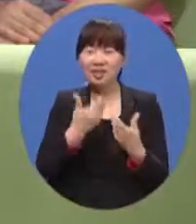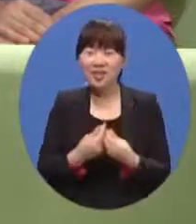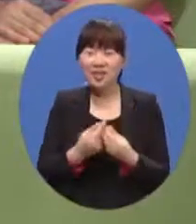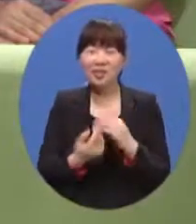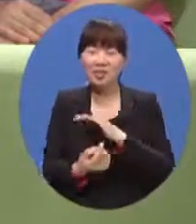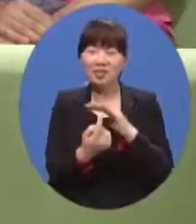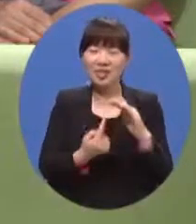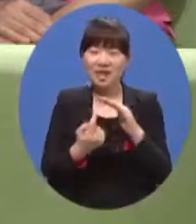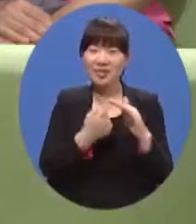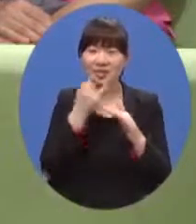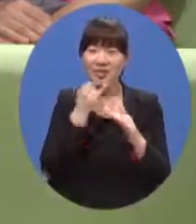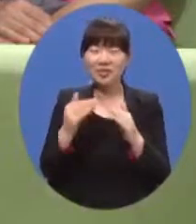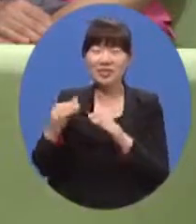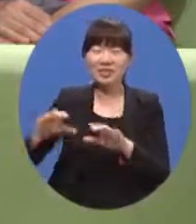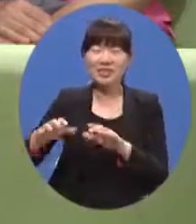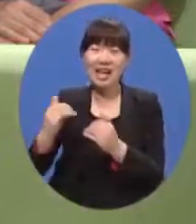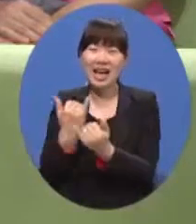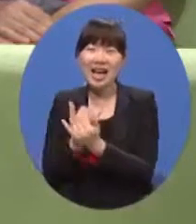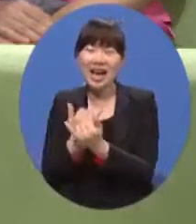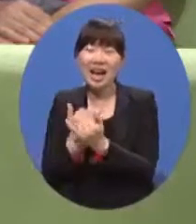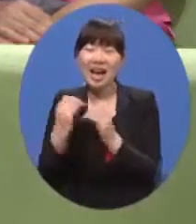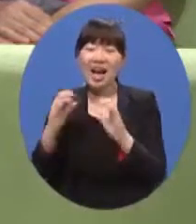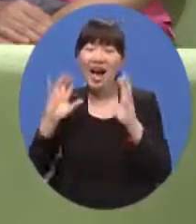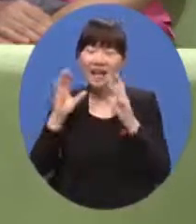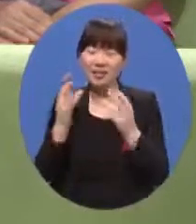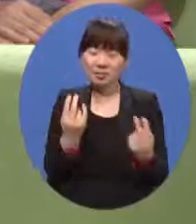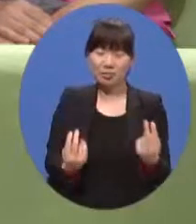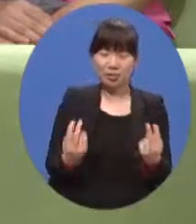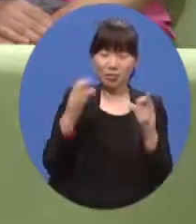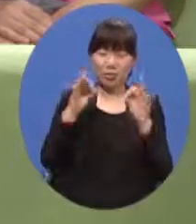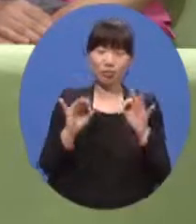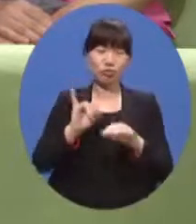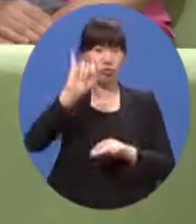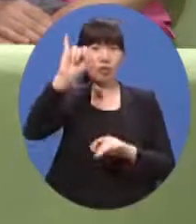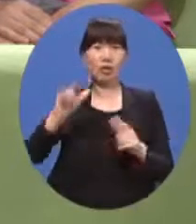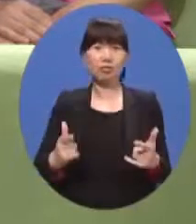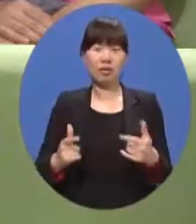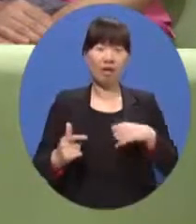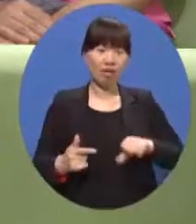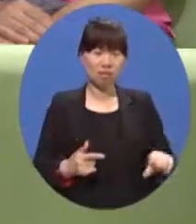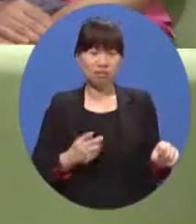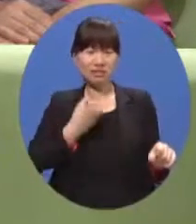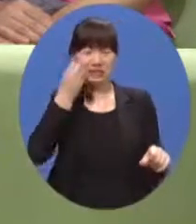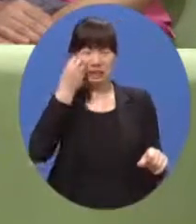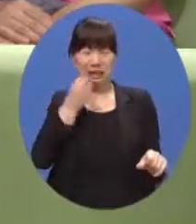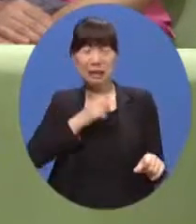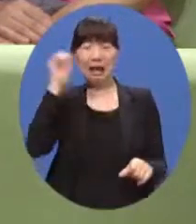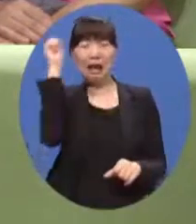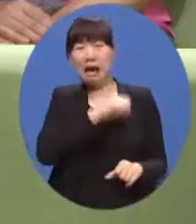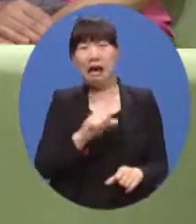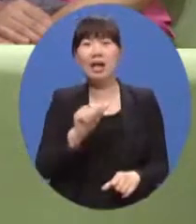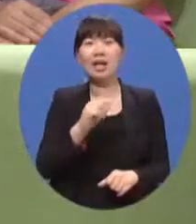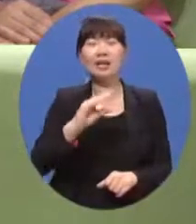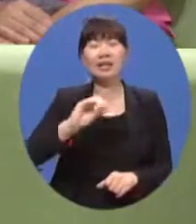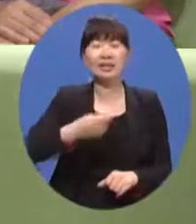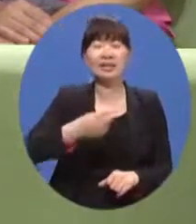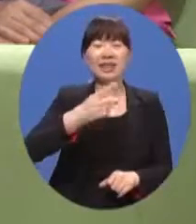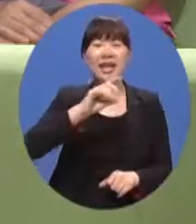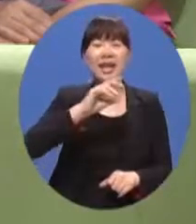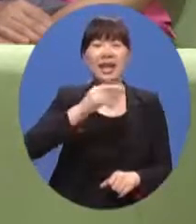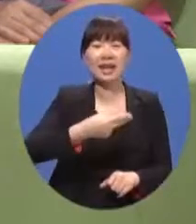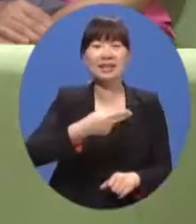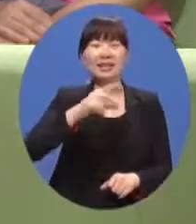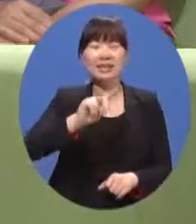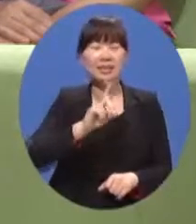또 옆집 아이 뭐 이렇게 비교를 해보는데 아니 누나는 안 그랬는데 이 아들은 이래요. 그래서 ADHD인가 보다. 그래서 아주